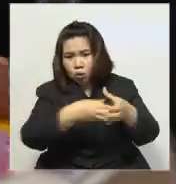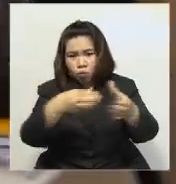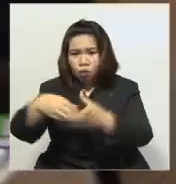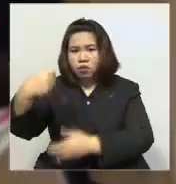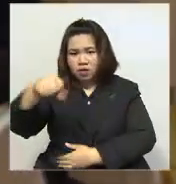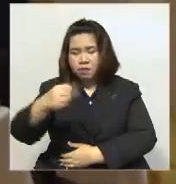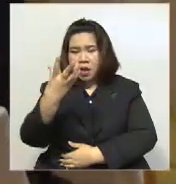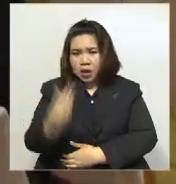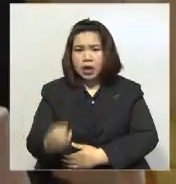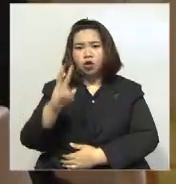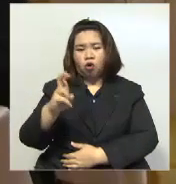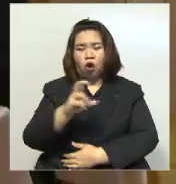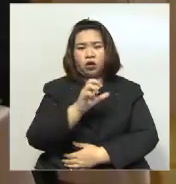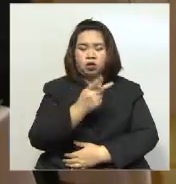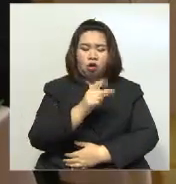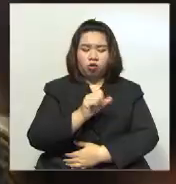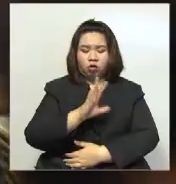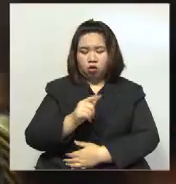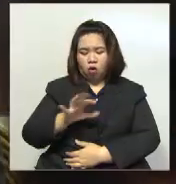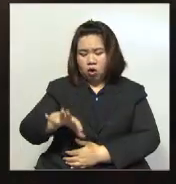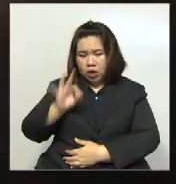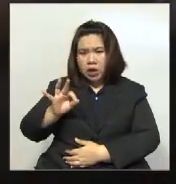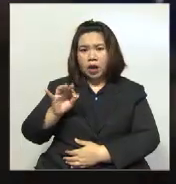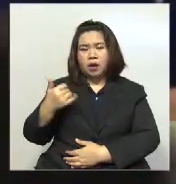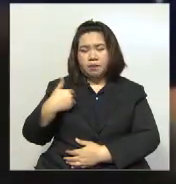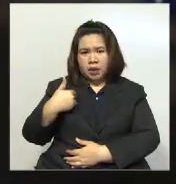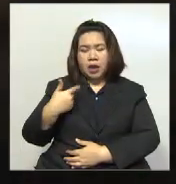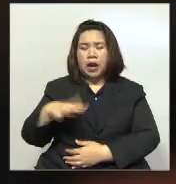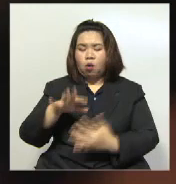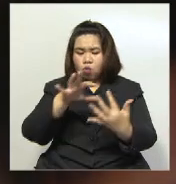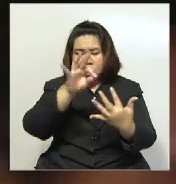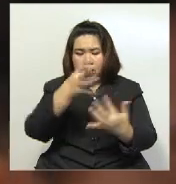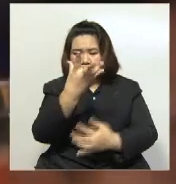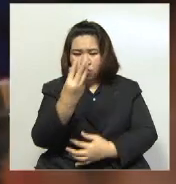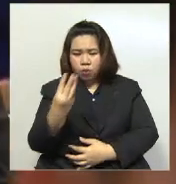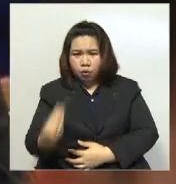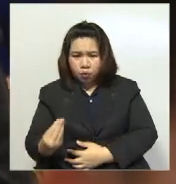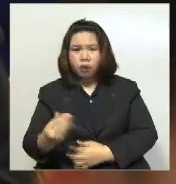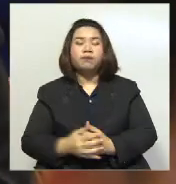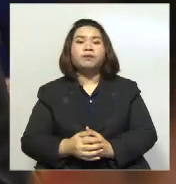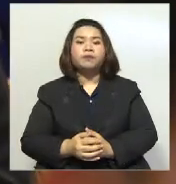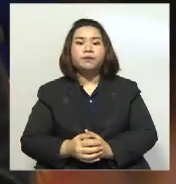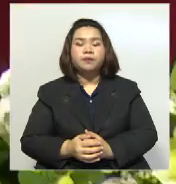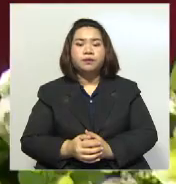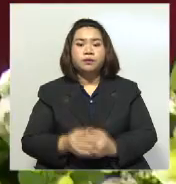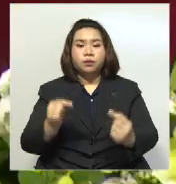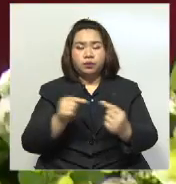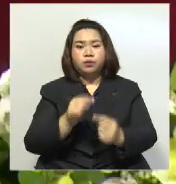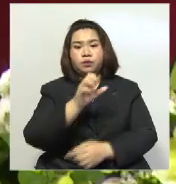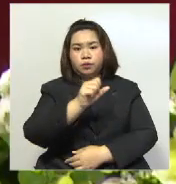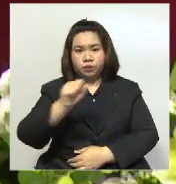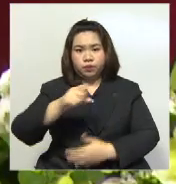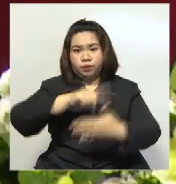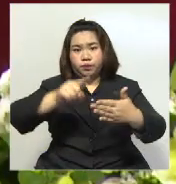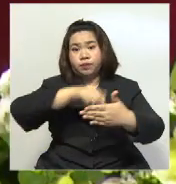คัดเลือกเหลือ50คนและสำรอง50คนในวันที่22มกราคมปีหน้าค่ะ ขณะที่การเลือกตั้งส.ส.